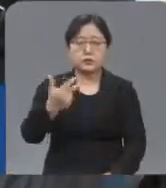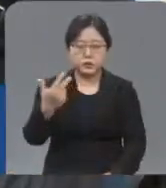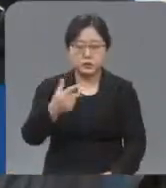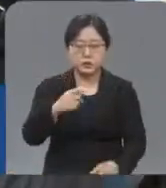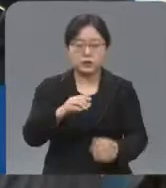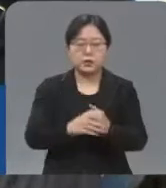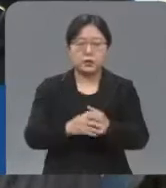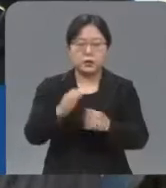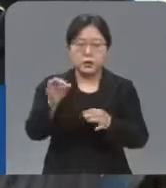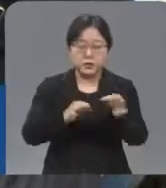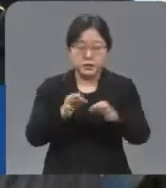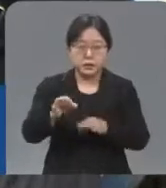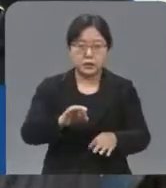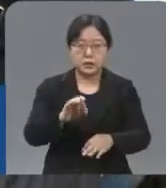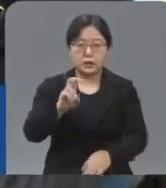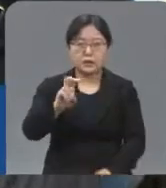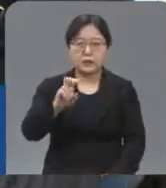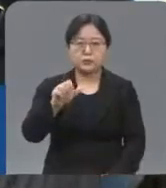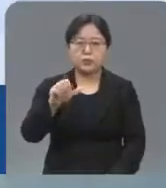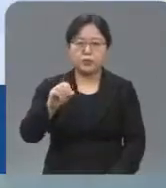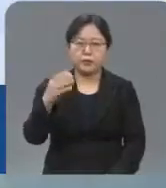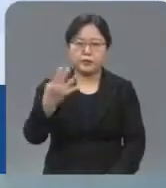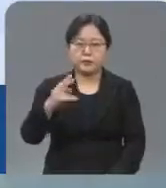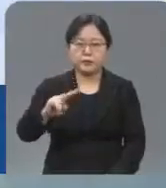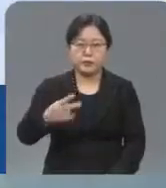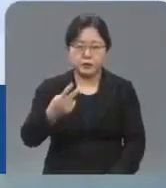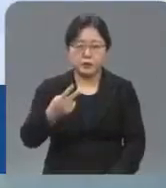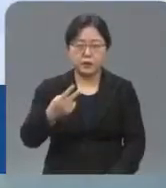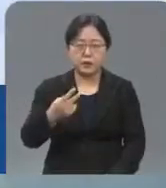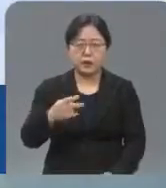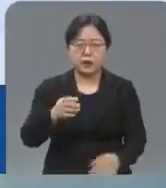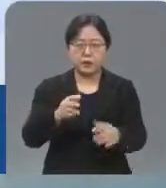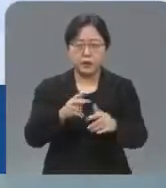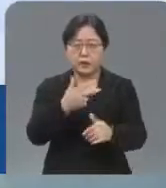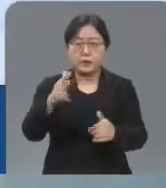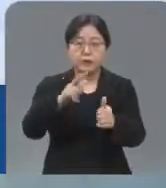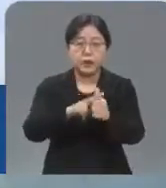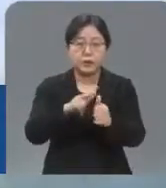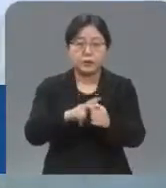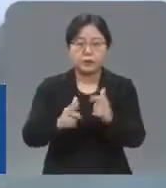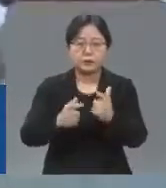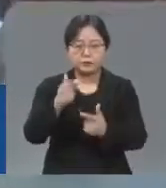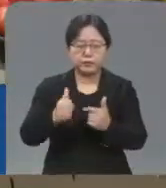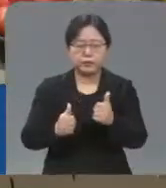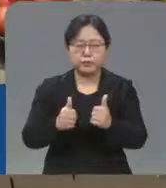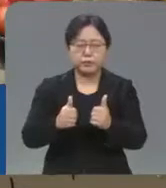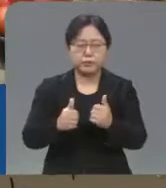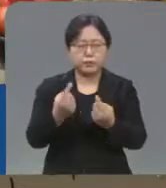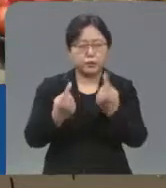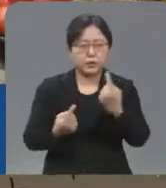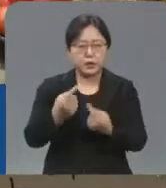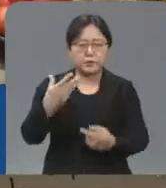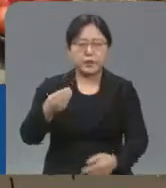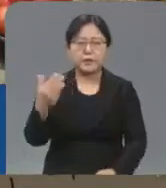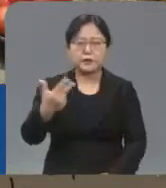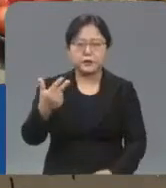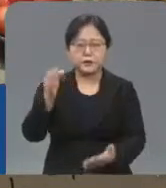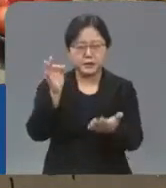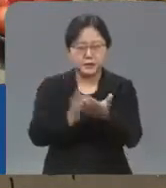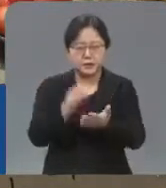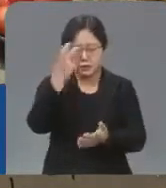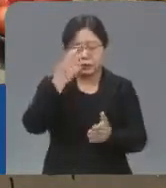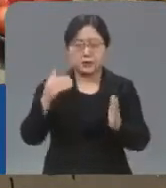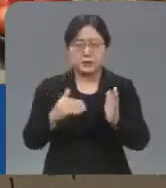원이며 전통시장은 약 25만 4,200 원으로 대형 유통업체보다 8만 7천 원 정도 저렴한